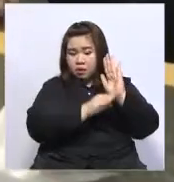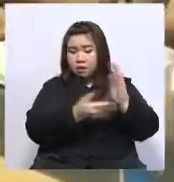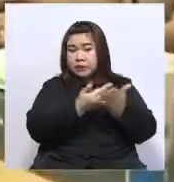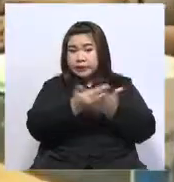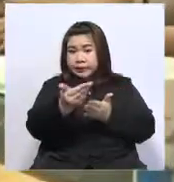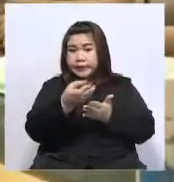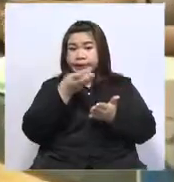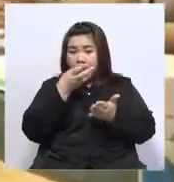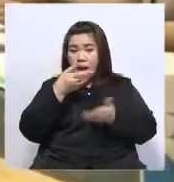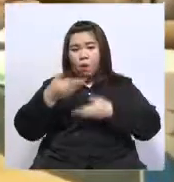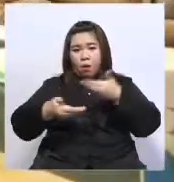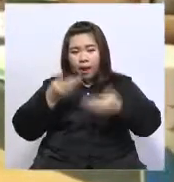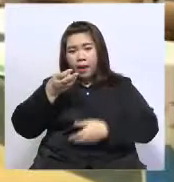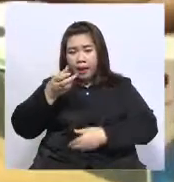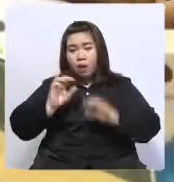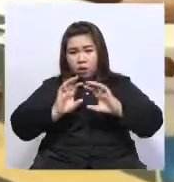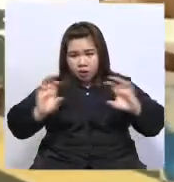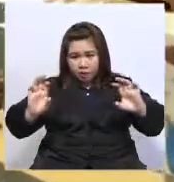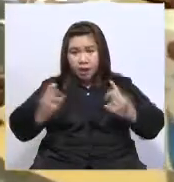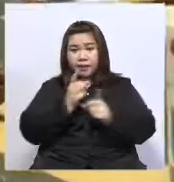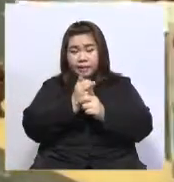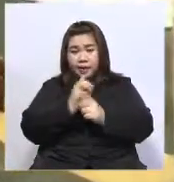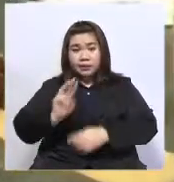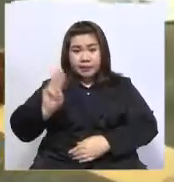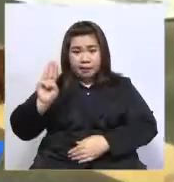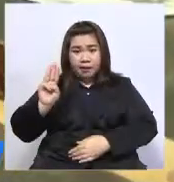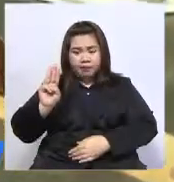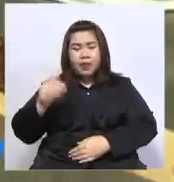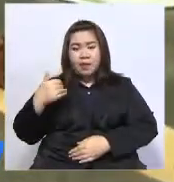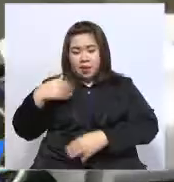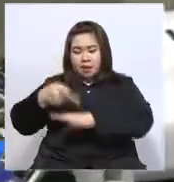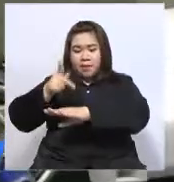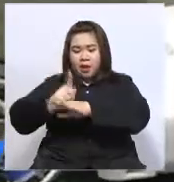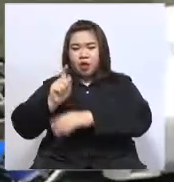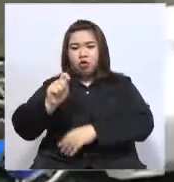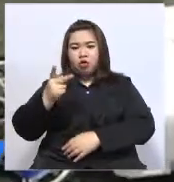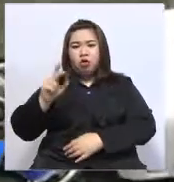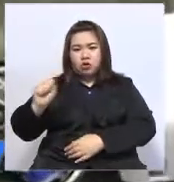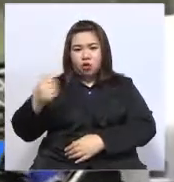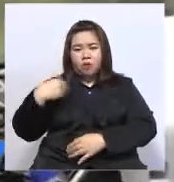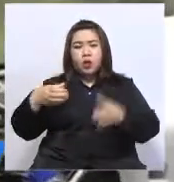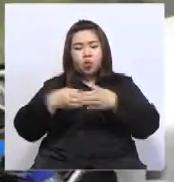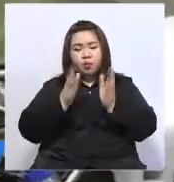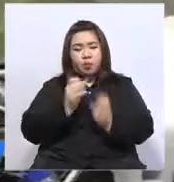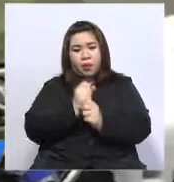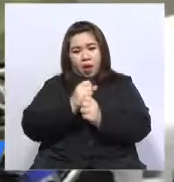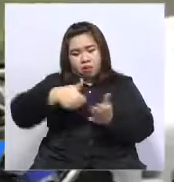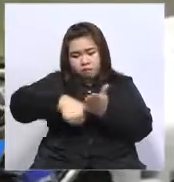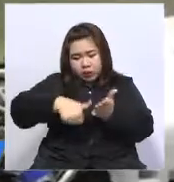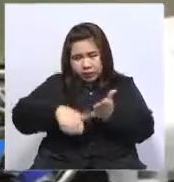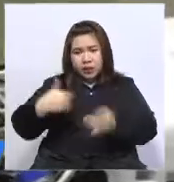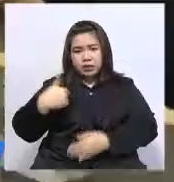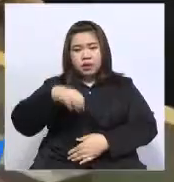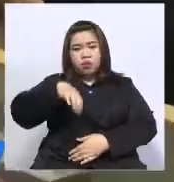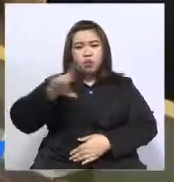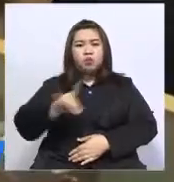ายข้าวในสต็อกของรัฐบาลแล้วก็พลตำรวจโทไกรบุญสวดทรงประธานอกส.พร้อมกับเจ้าหน้าที่สรรพากรเจ้าหน้าที่จากปศุสัตว์จังหวัด